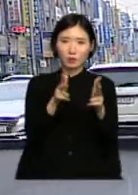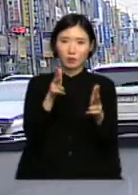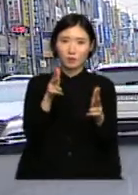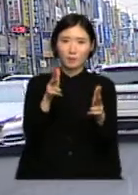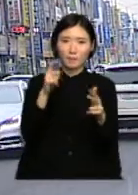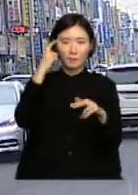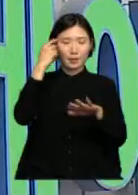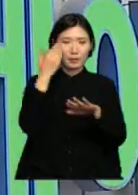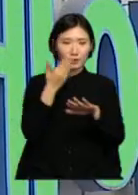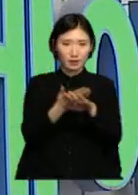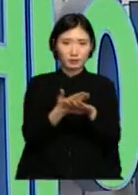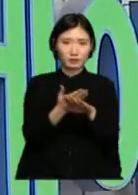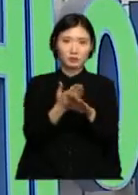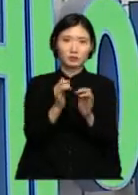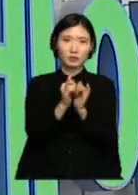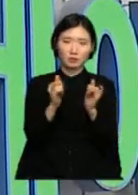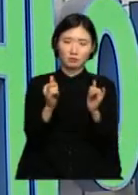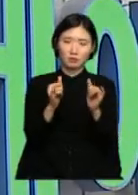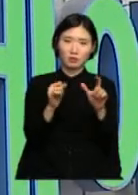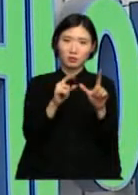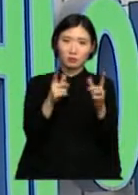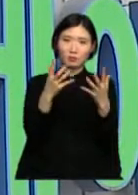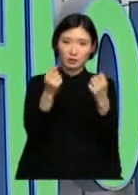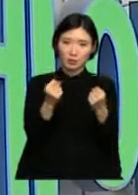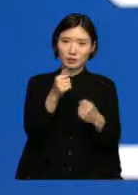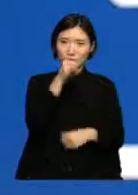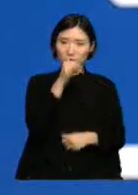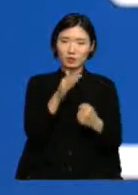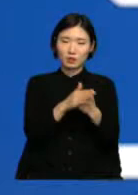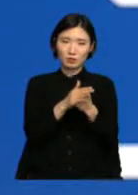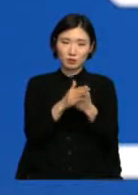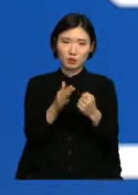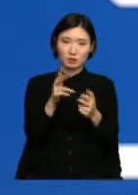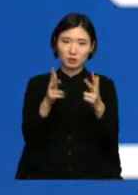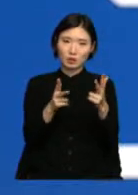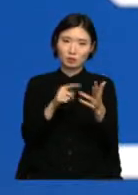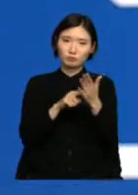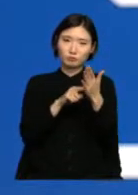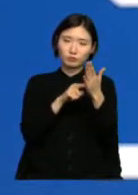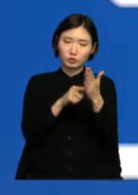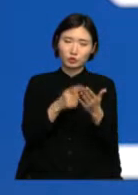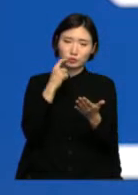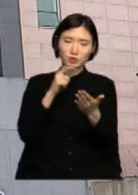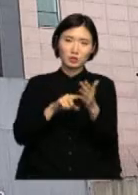반대하는 토지 소유자가 상당수 있는 점을 고려할 때 사업 시행이 쉽지